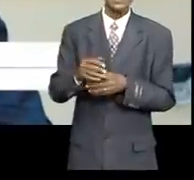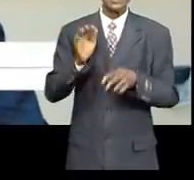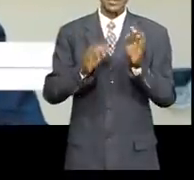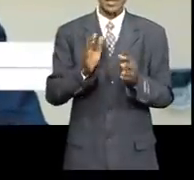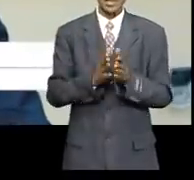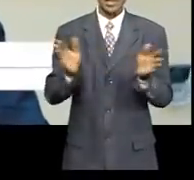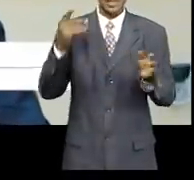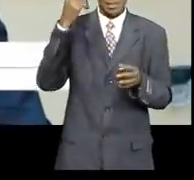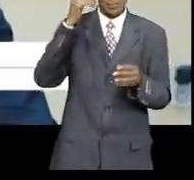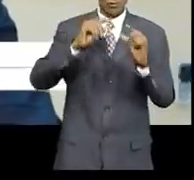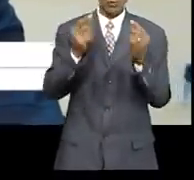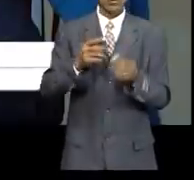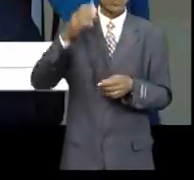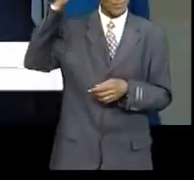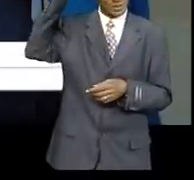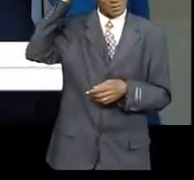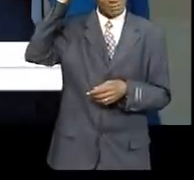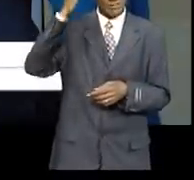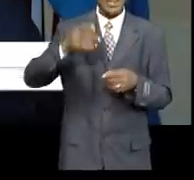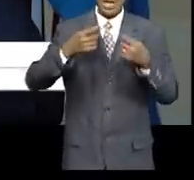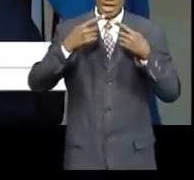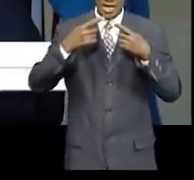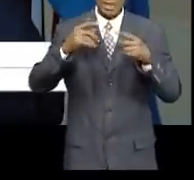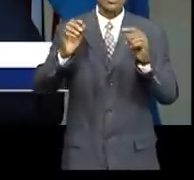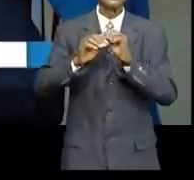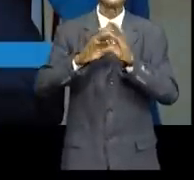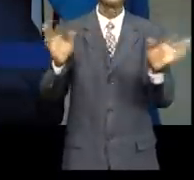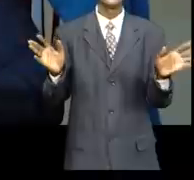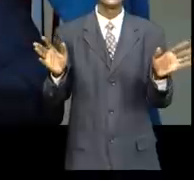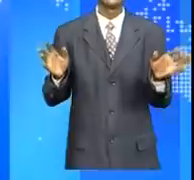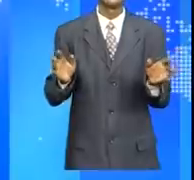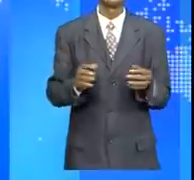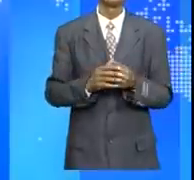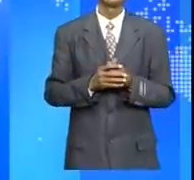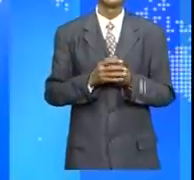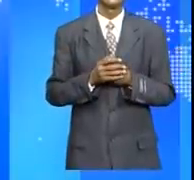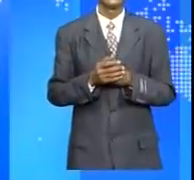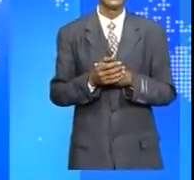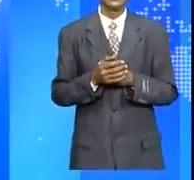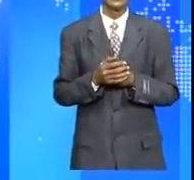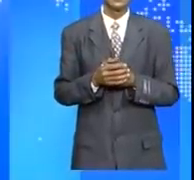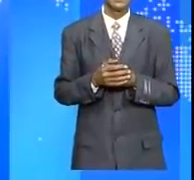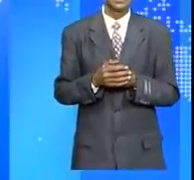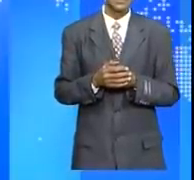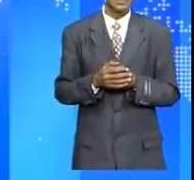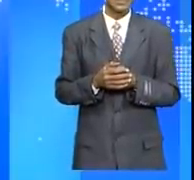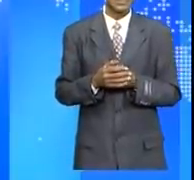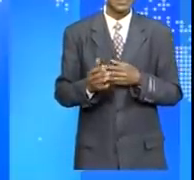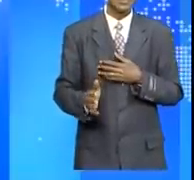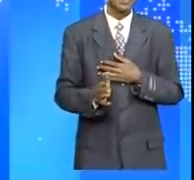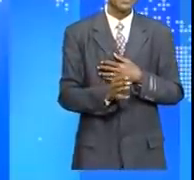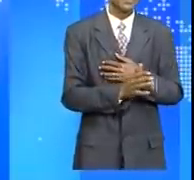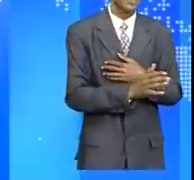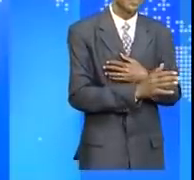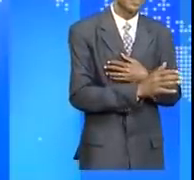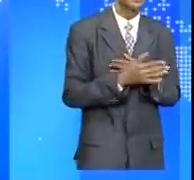rendu public les messages des évêques sur la situation socio-pastorale en RDC. À la tête de l'Office national